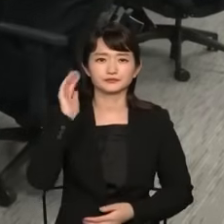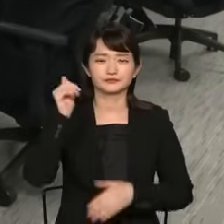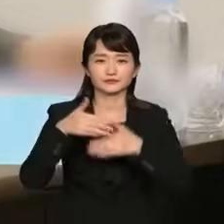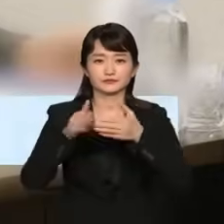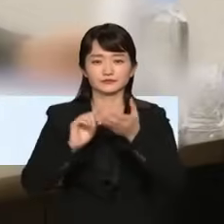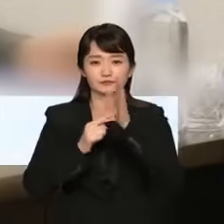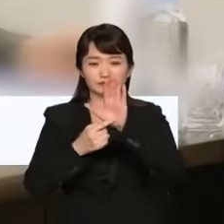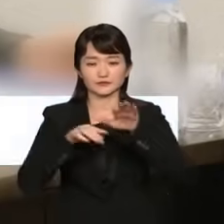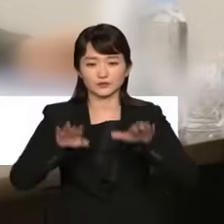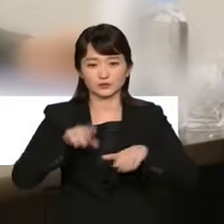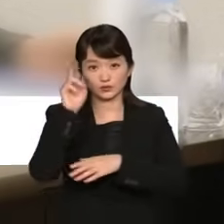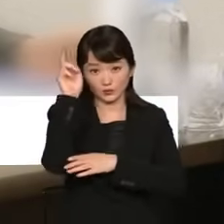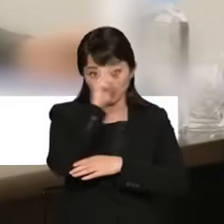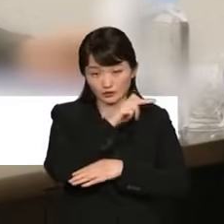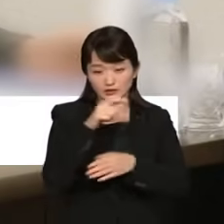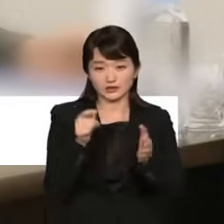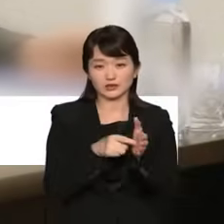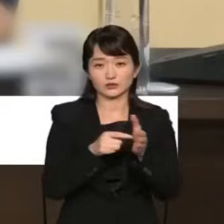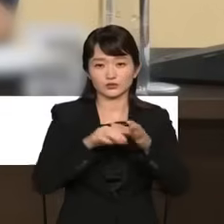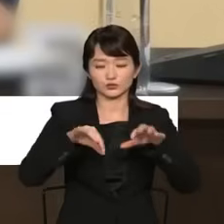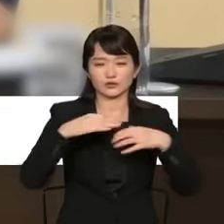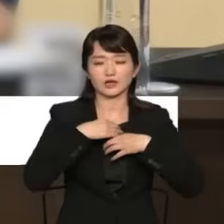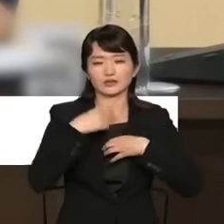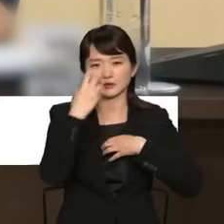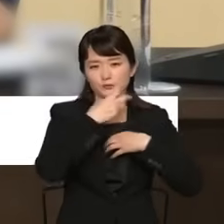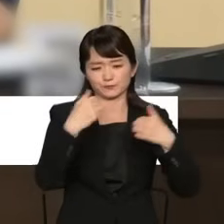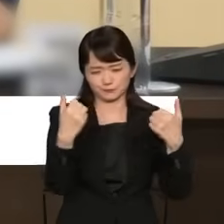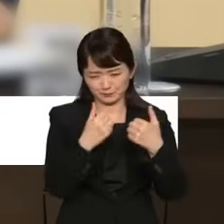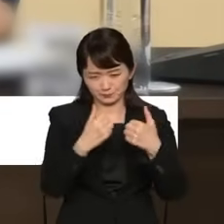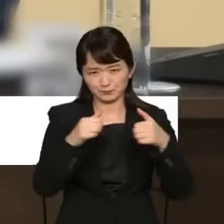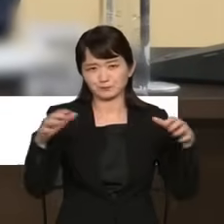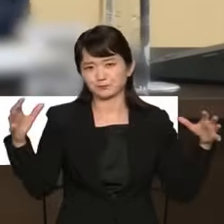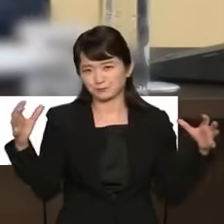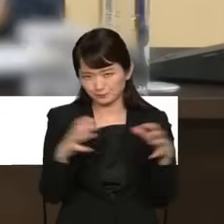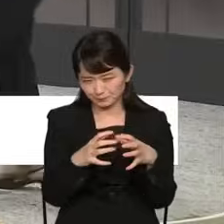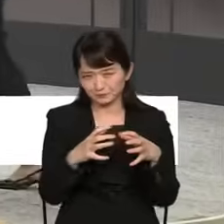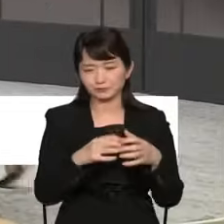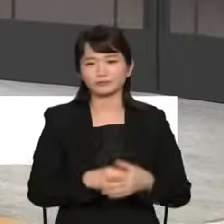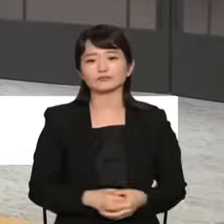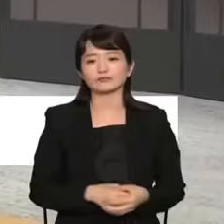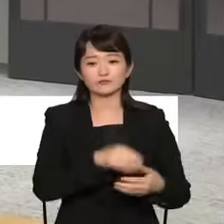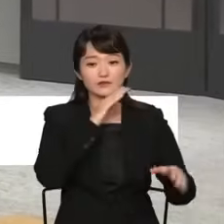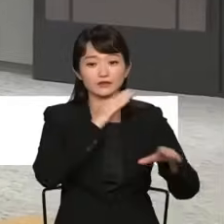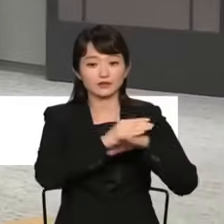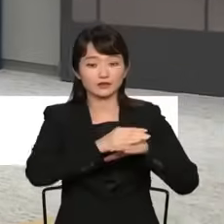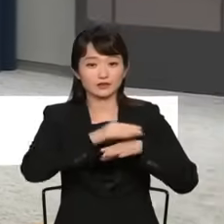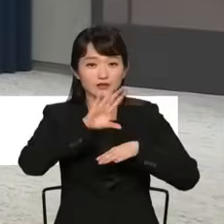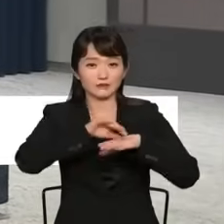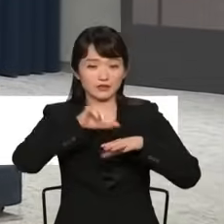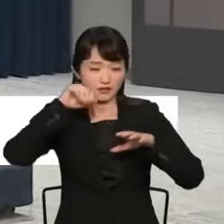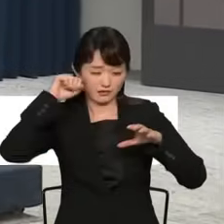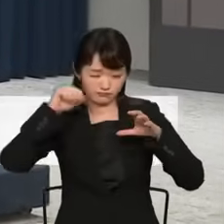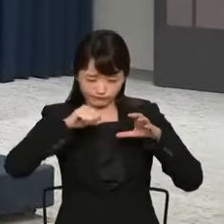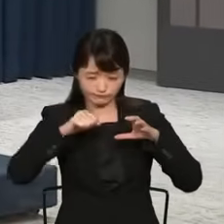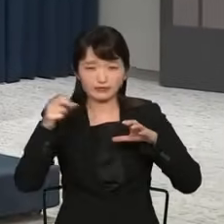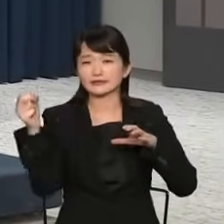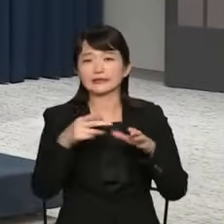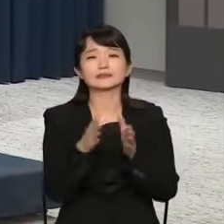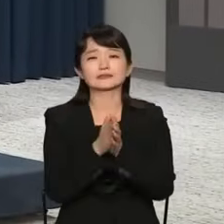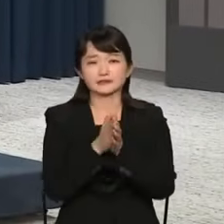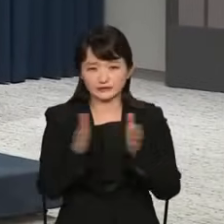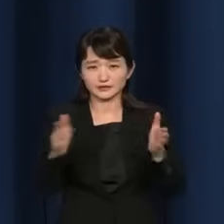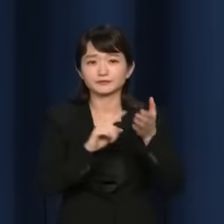대통령실은 오늘 오전 긴급 국가안전보장회의를 소집했습니다. 그리고 대북 확성기 방송을 곧바로 다시 하겠다고